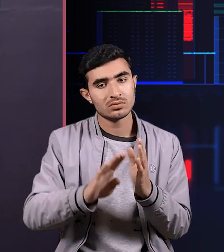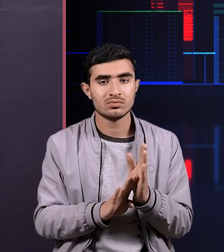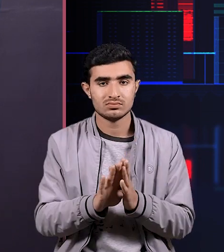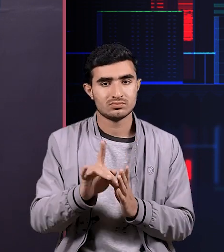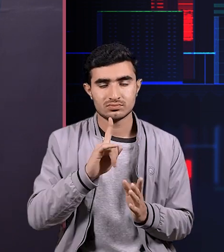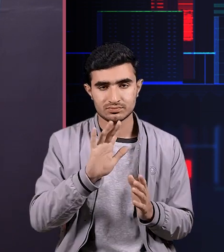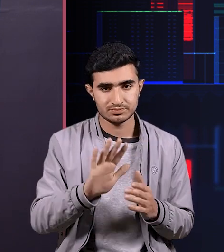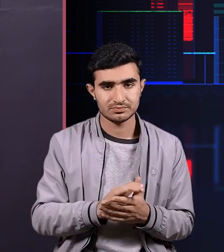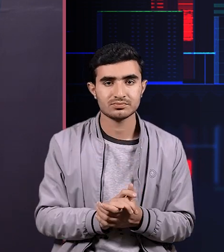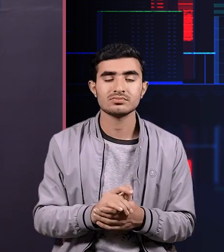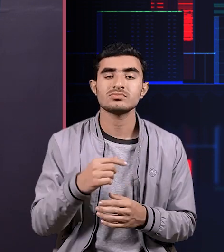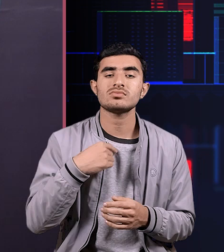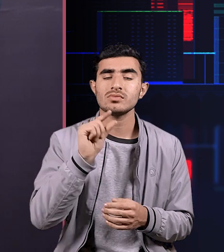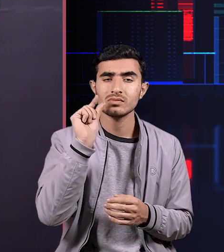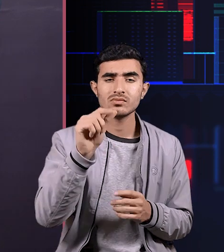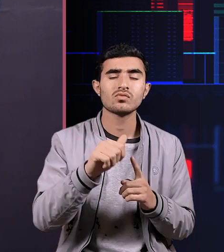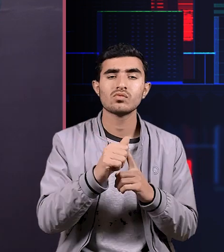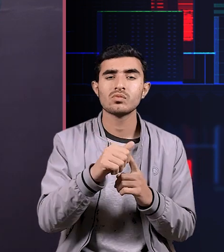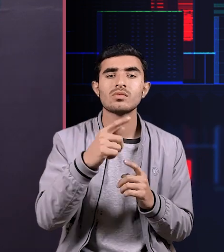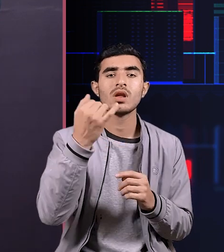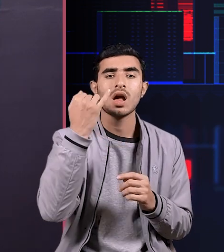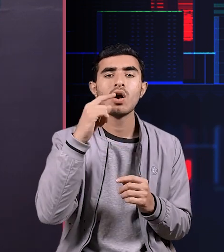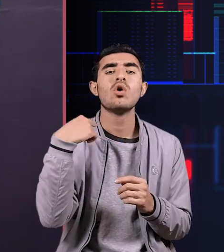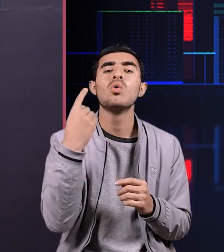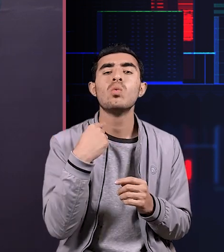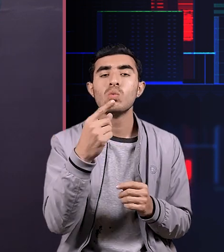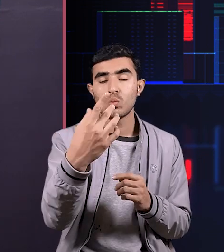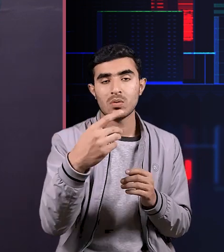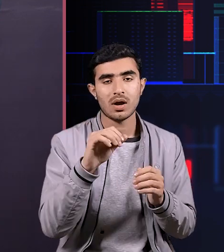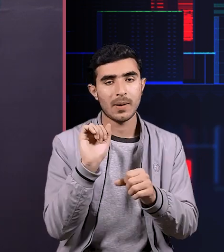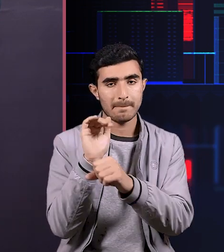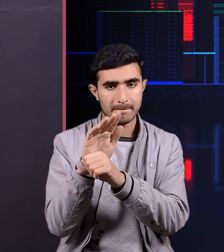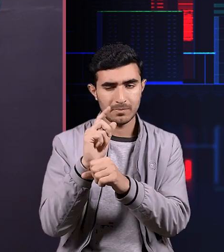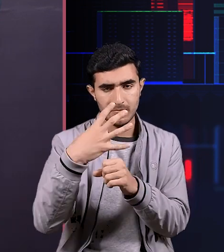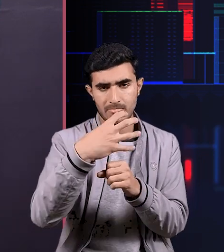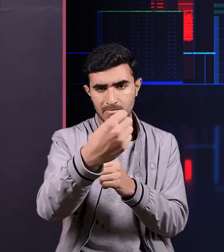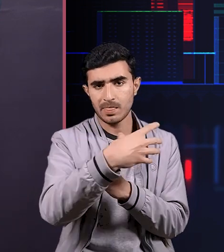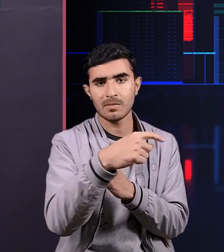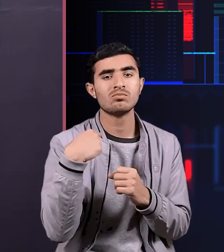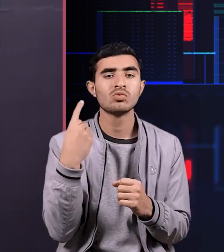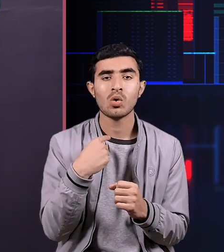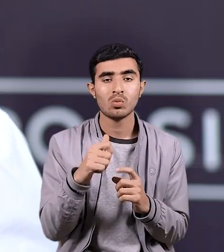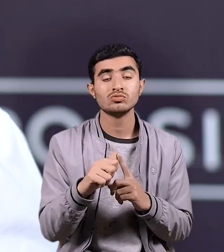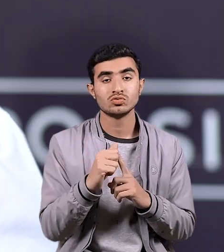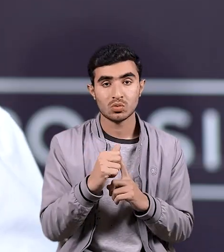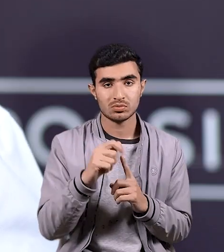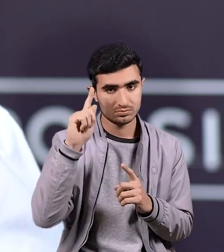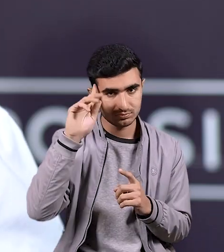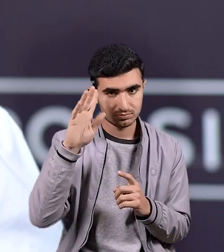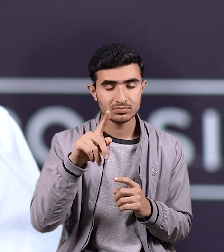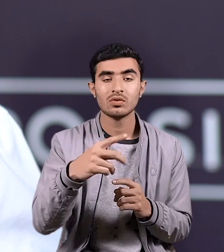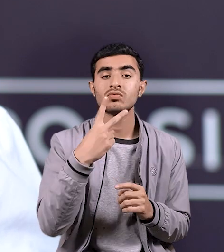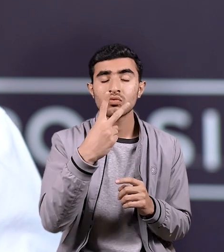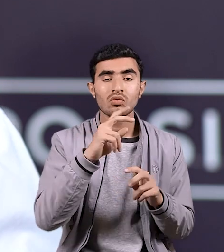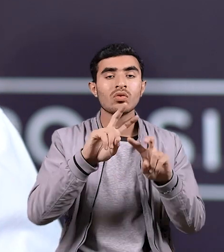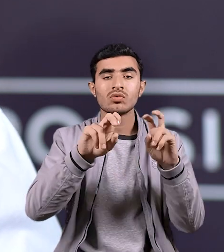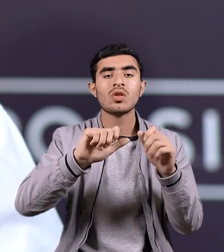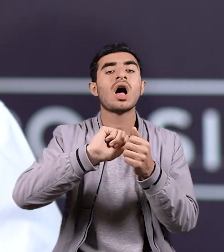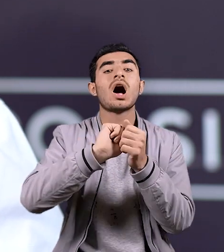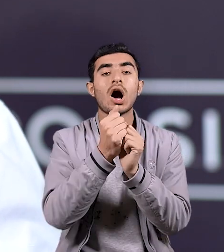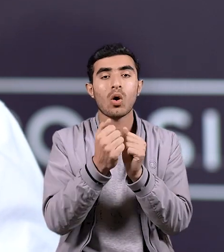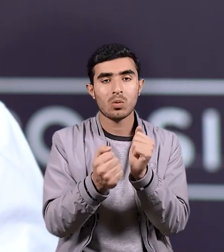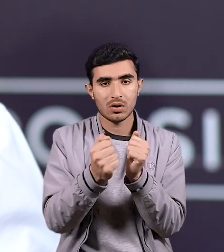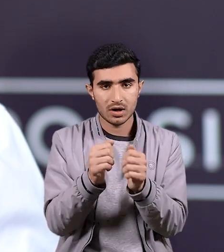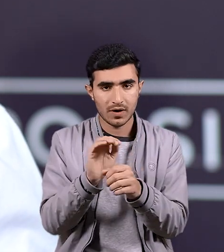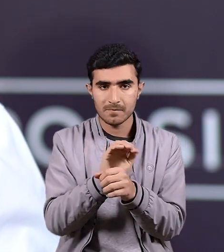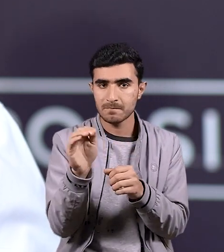अपनी प्रोडक्ट बनानी है, और अपनी ऑडियंस ढूंढनी है, रेलेवेंट ऑडियंस कौन है जो आपकी उस चीज़ को कंज्यूम करेगी। तो उन चीज़ों पे फोकस करें,